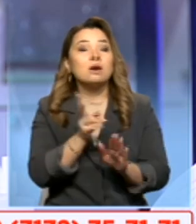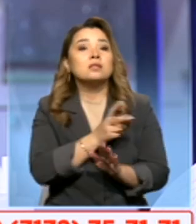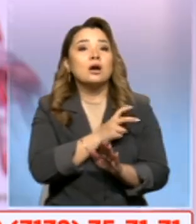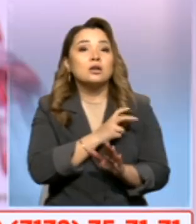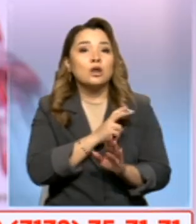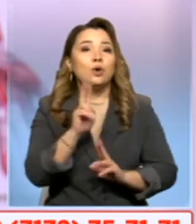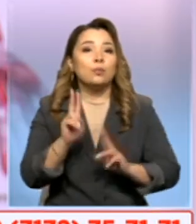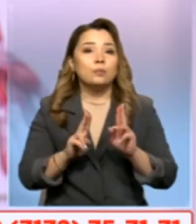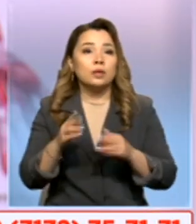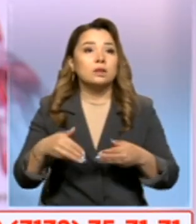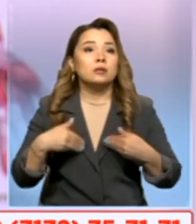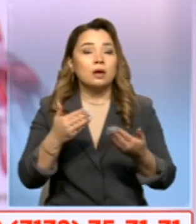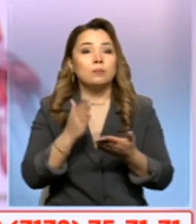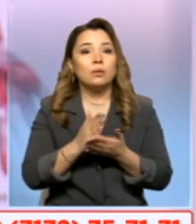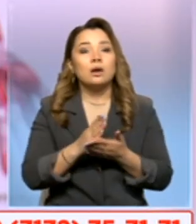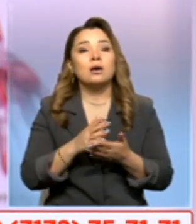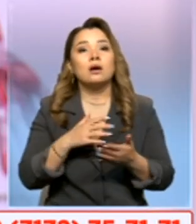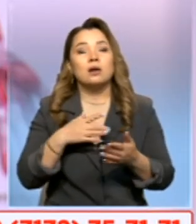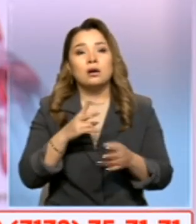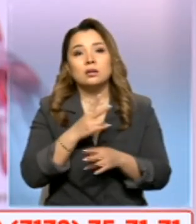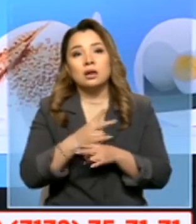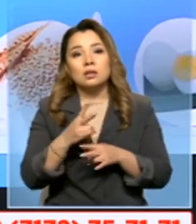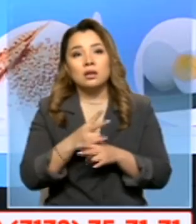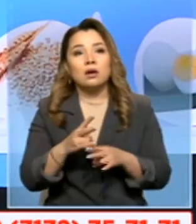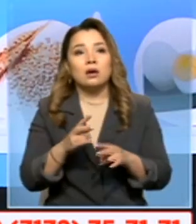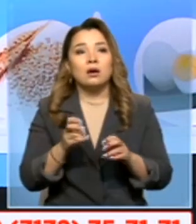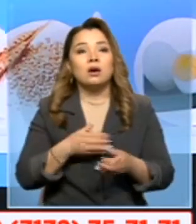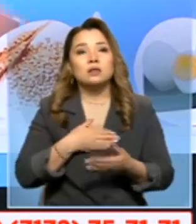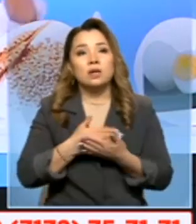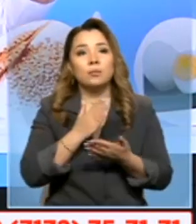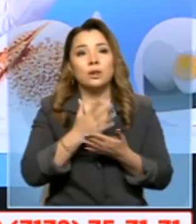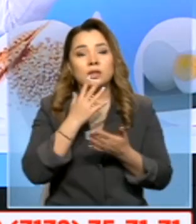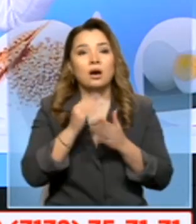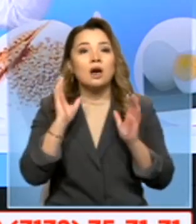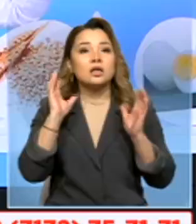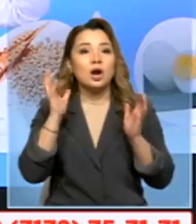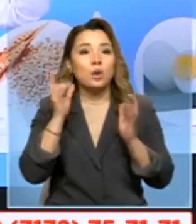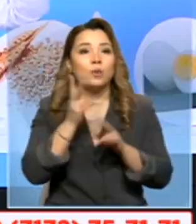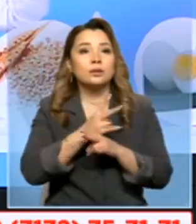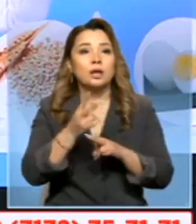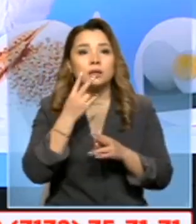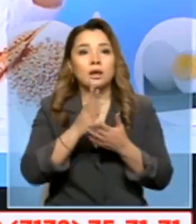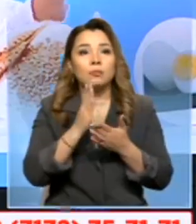дәрігер нұсқауы, егер радиоактивное заражение, егер бізде